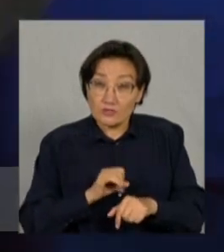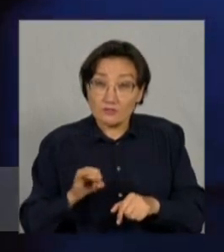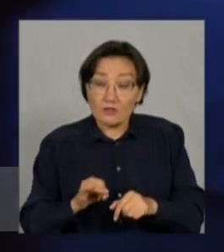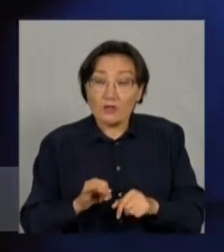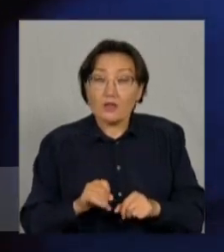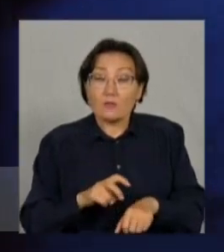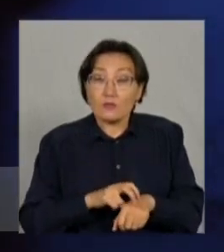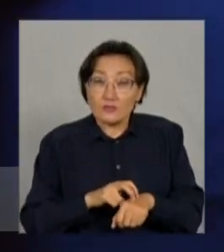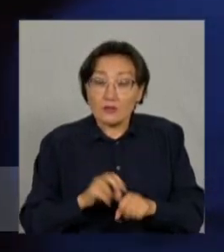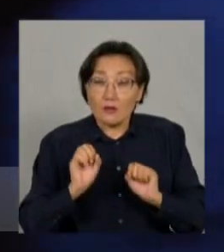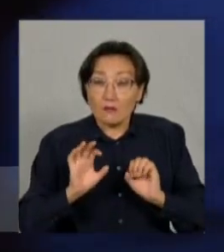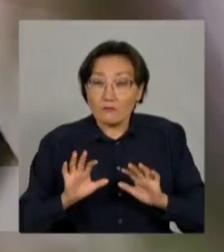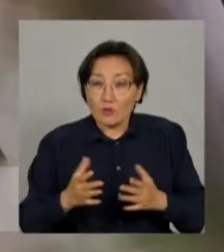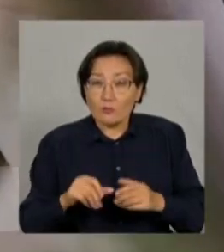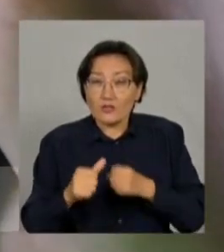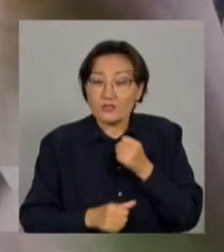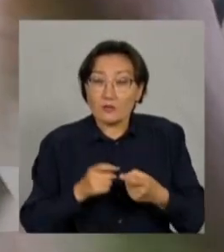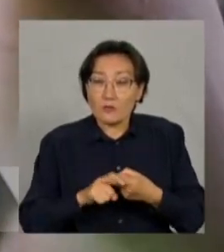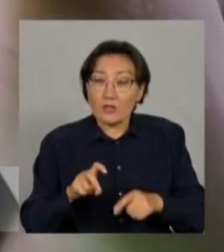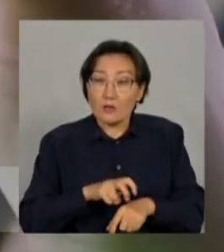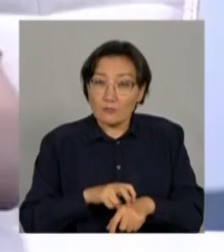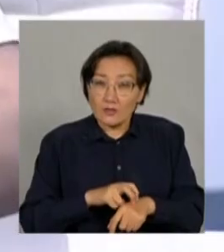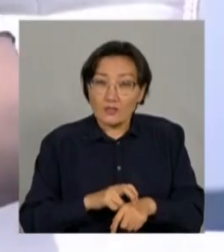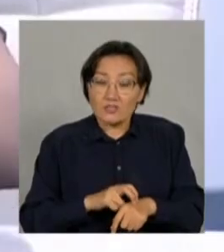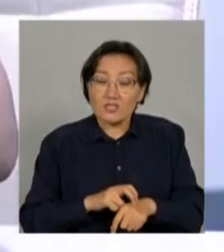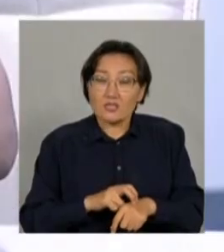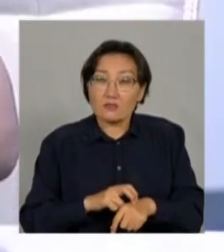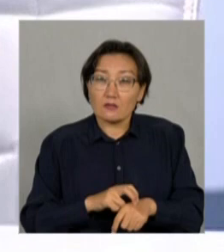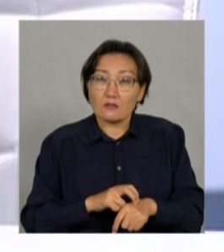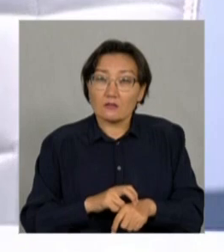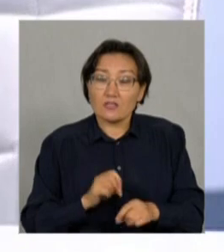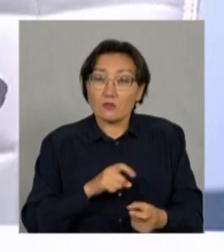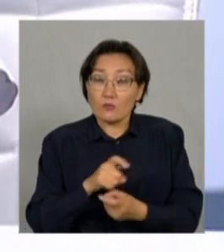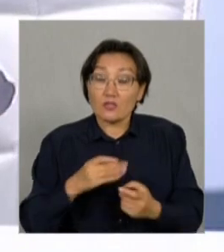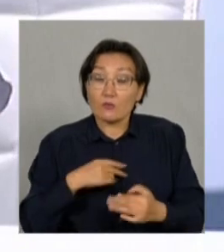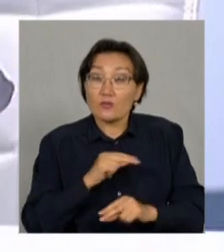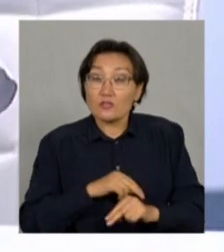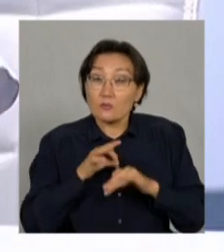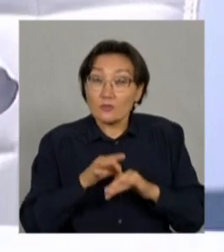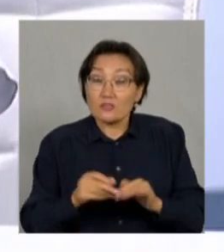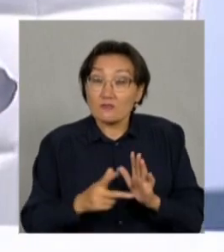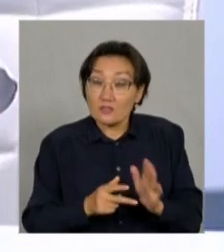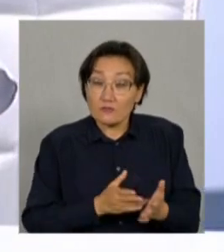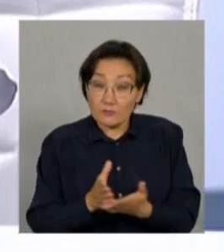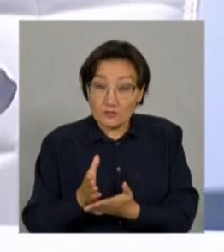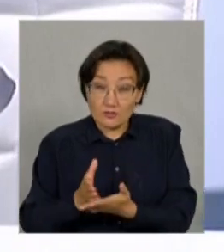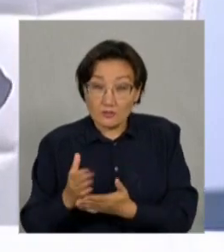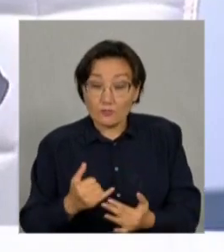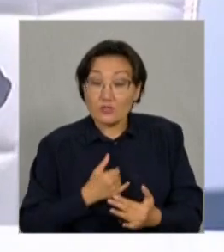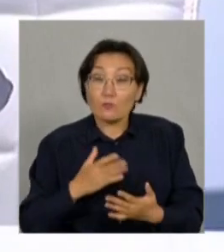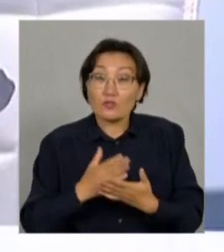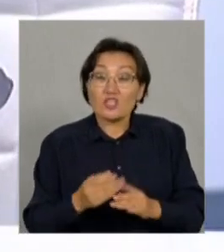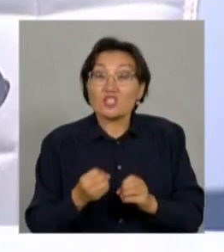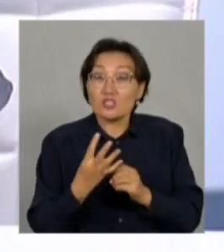страха расправы, материальной зависимости и боязни огласки. Наша работа ведется по 8 направлениям. У нас